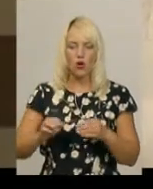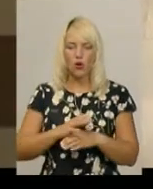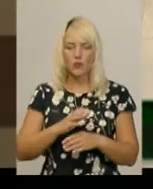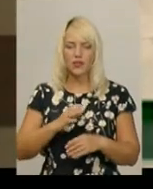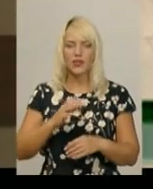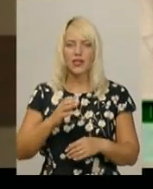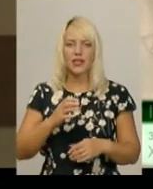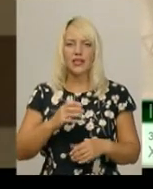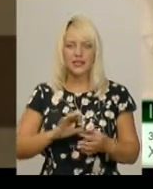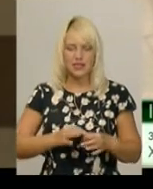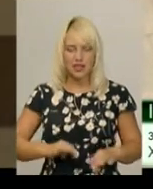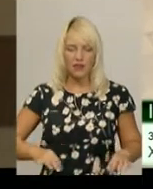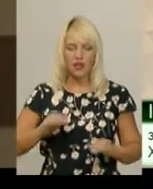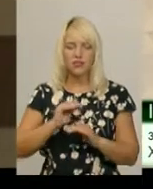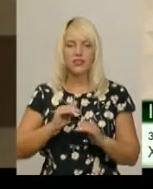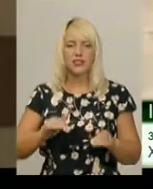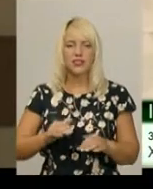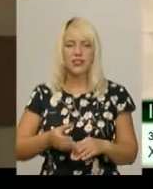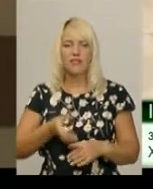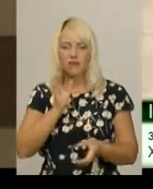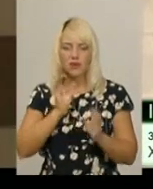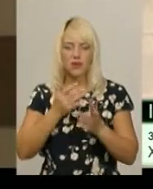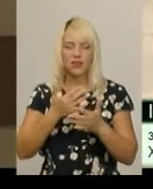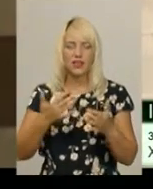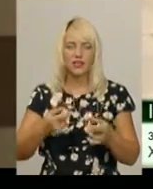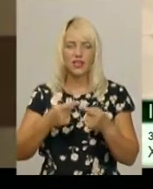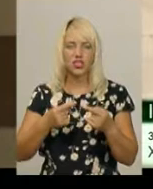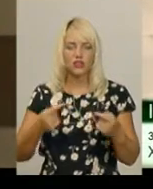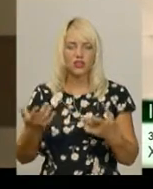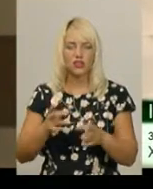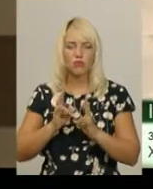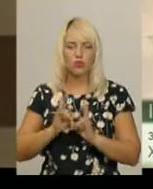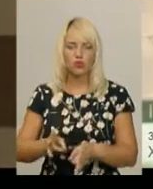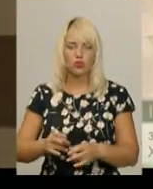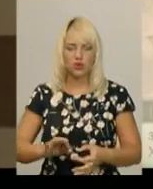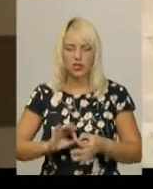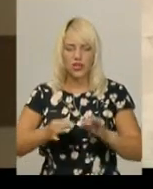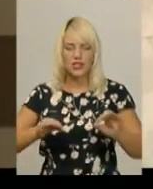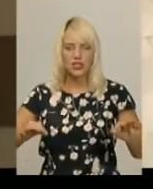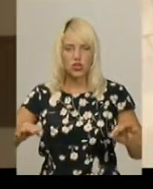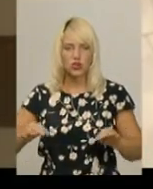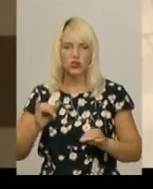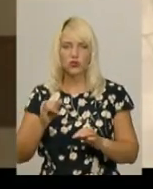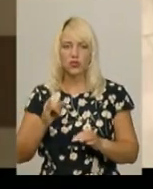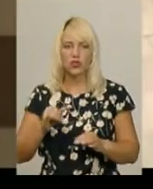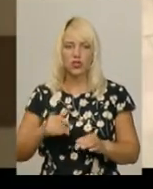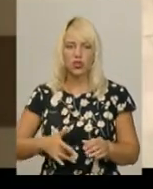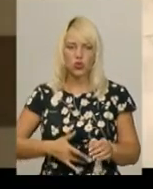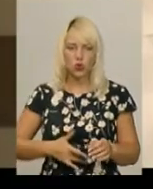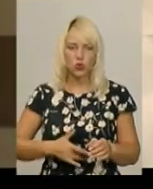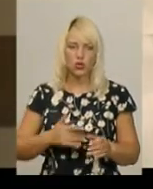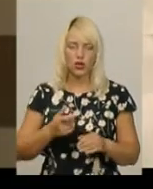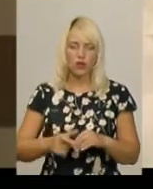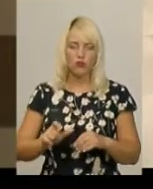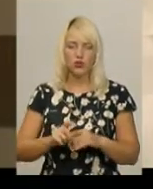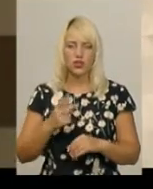діти випили різні речовини, які пошкодили їм слезу, як з травохода, так і шлунку. Понад